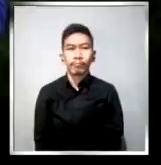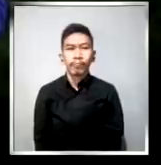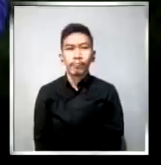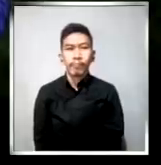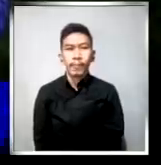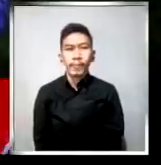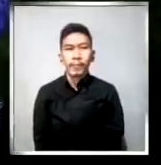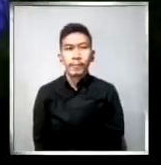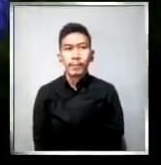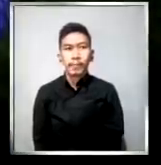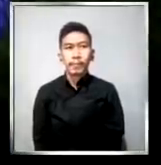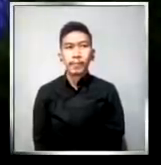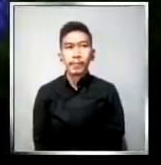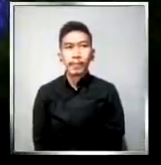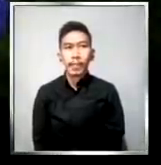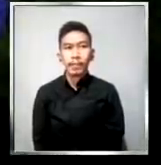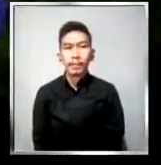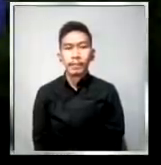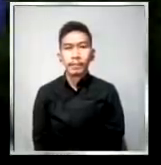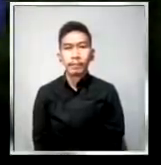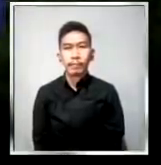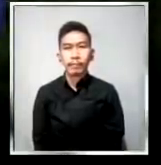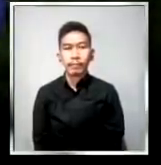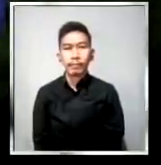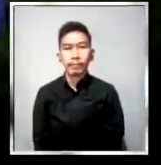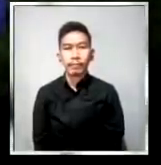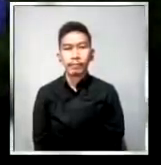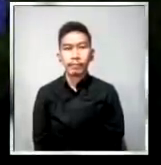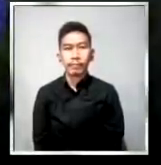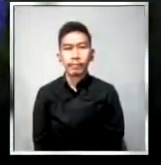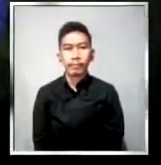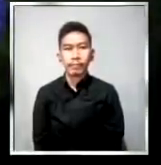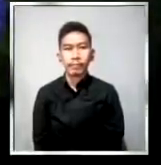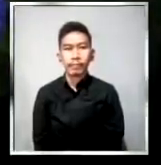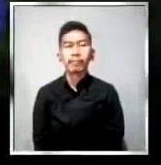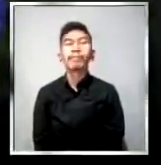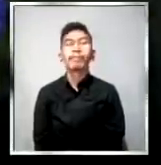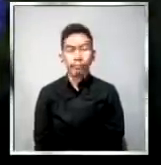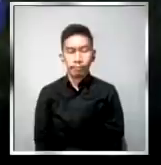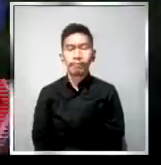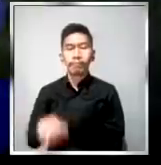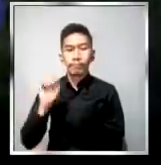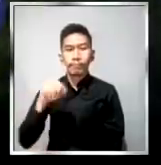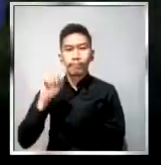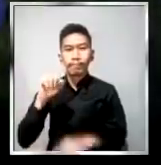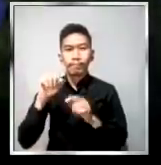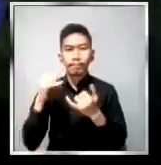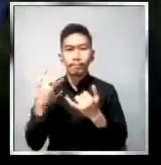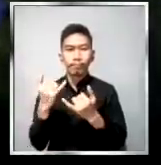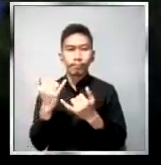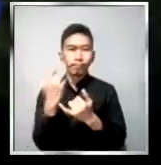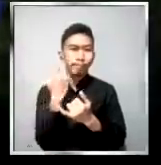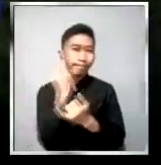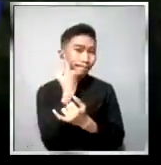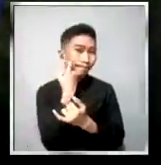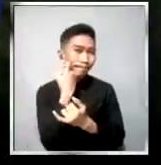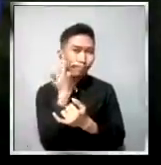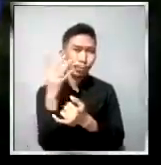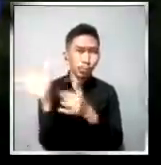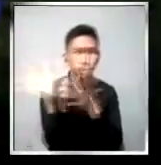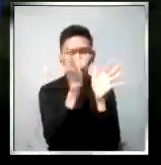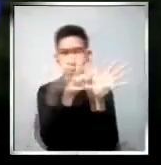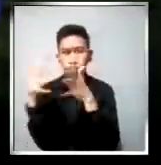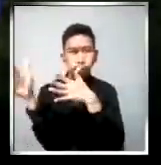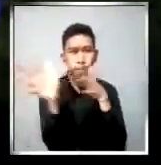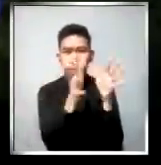Salima? Mel, Mike, Ivan, malakas na hangin at ulan nga ang naranasan sa Camarines Sur sa pagdaan